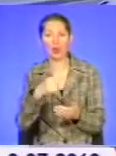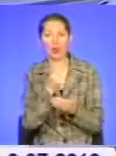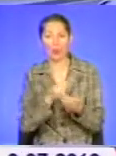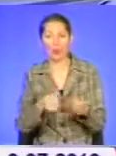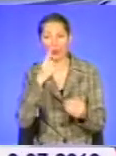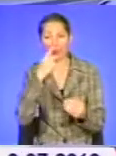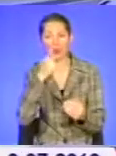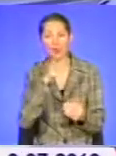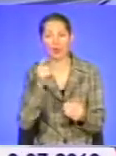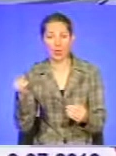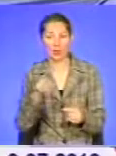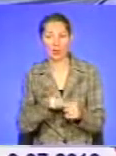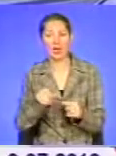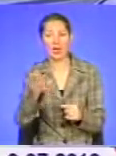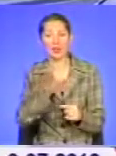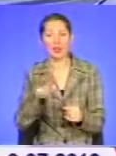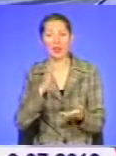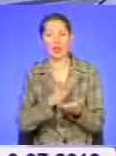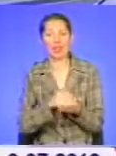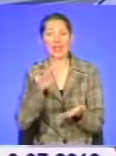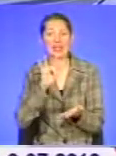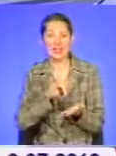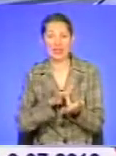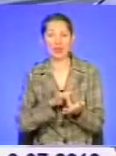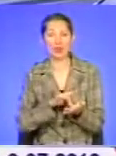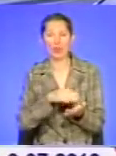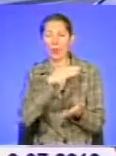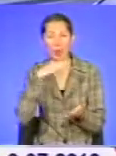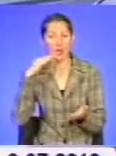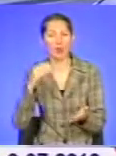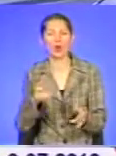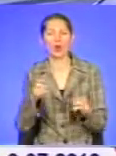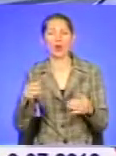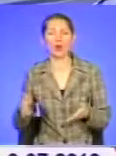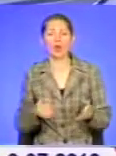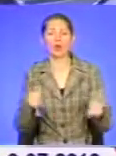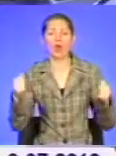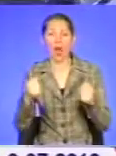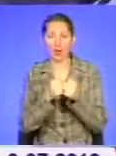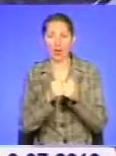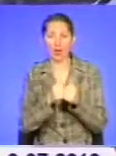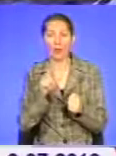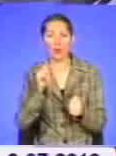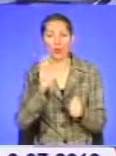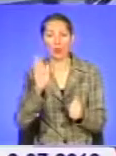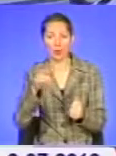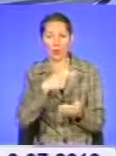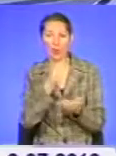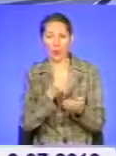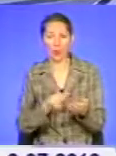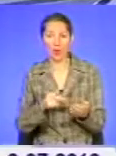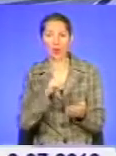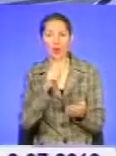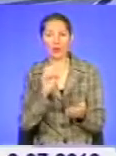часом, оскільки ця територія є центром концентрації ДТП. І буквально з понеділка вже на зебрі буде нанесена необхідна фарба, і люди